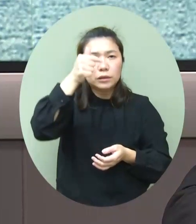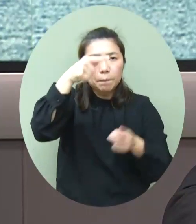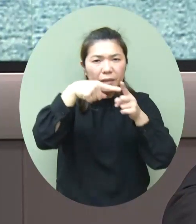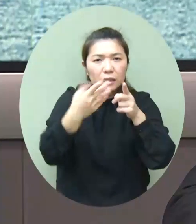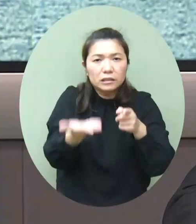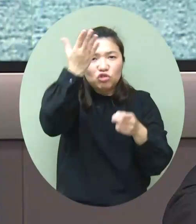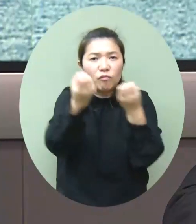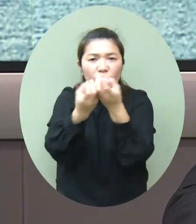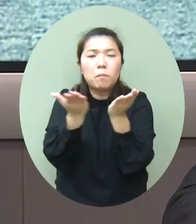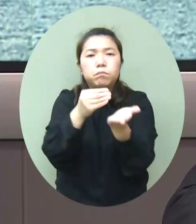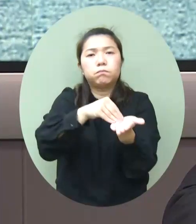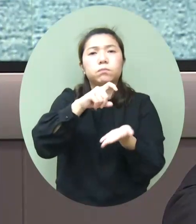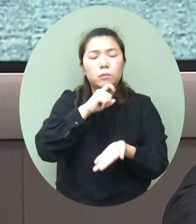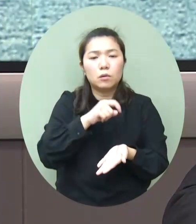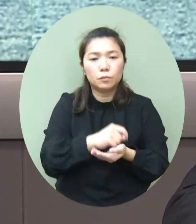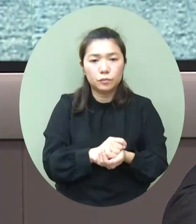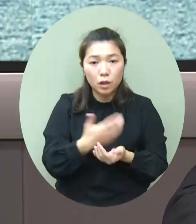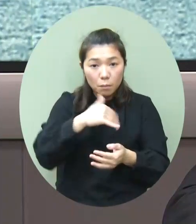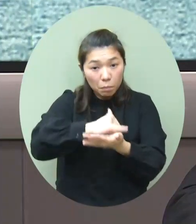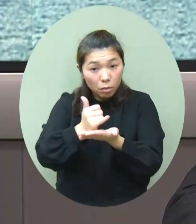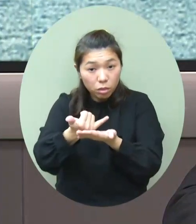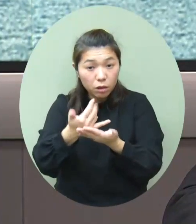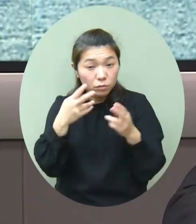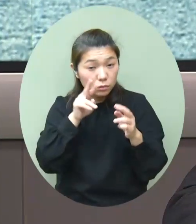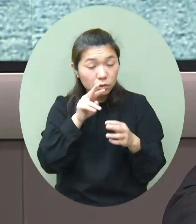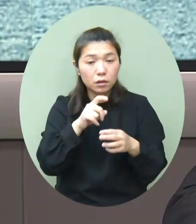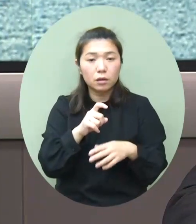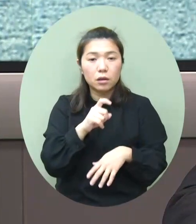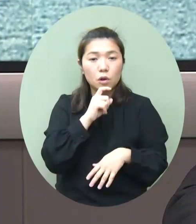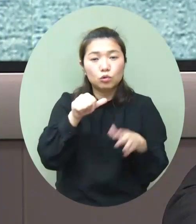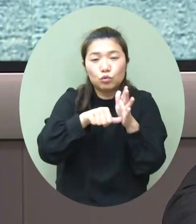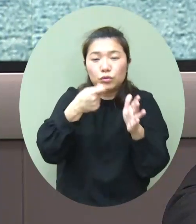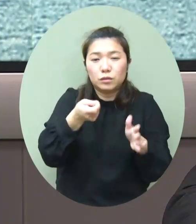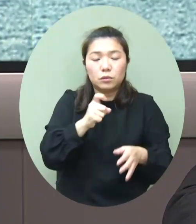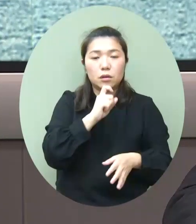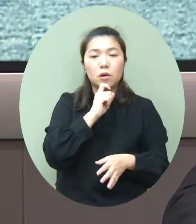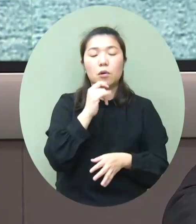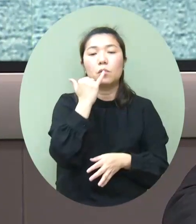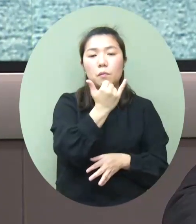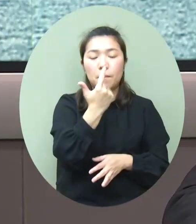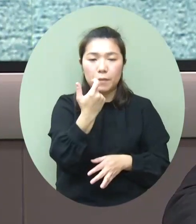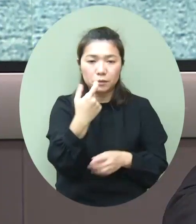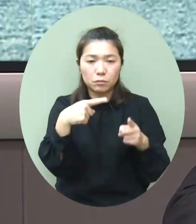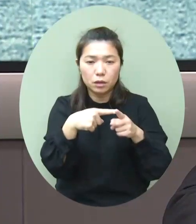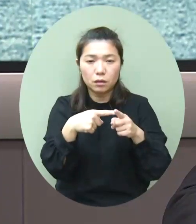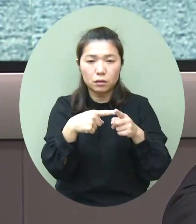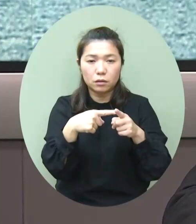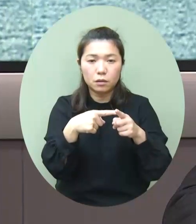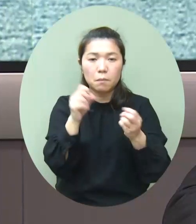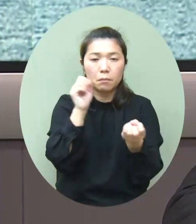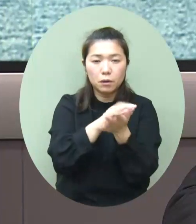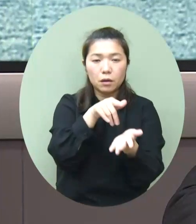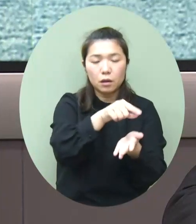有10例以上。在死亡个案，至少有